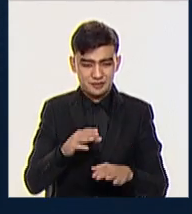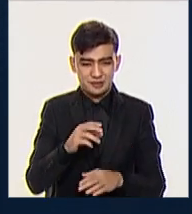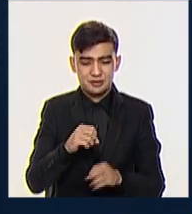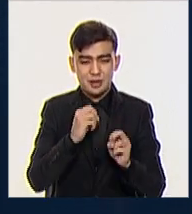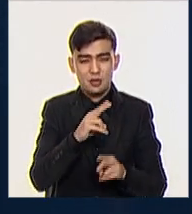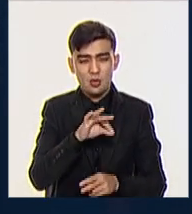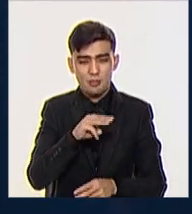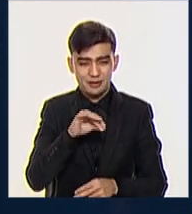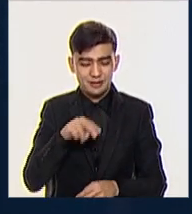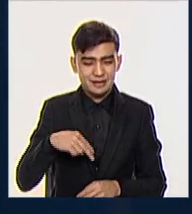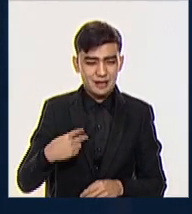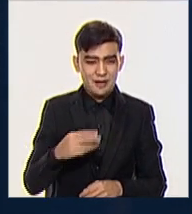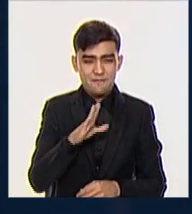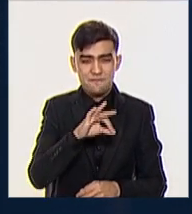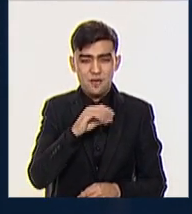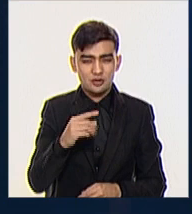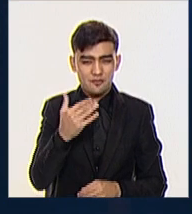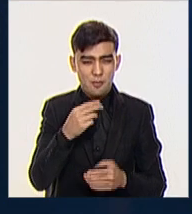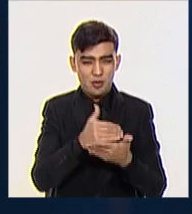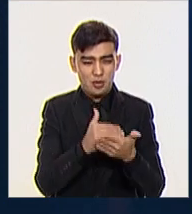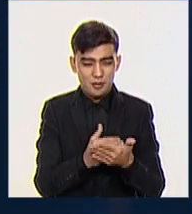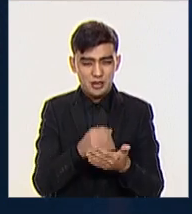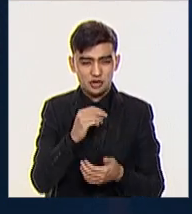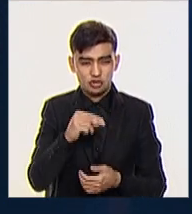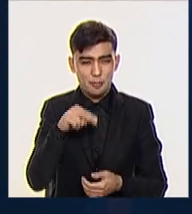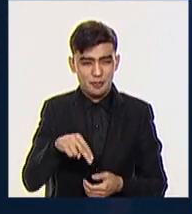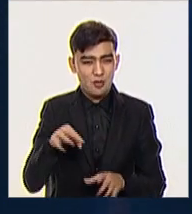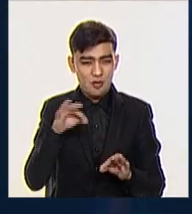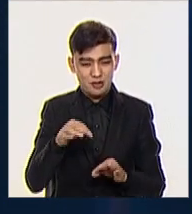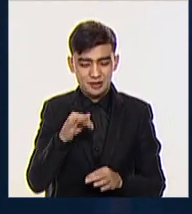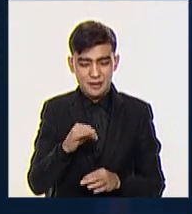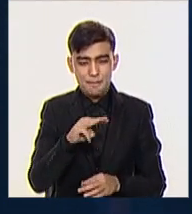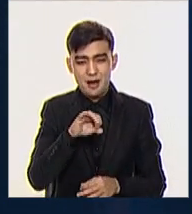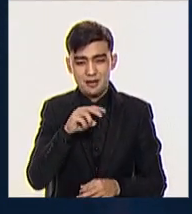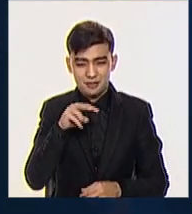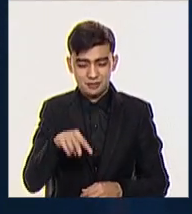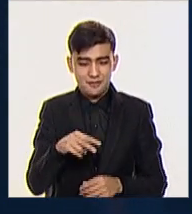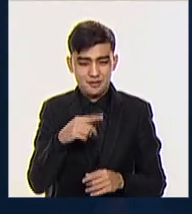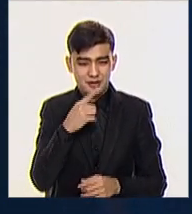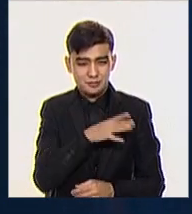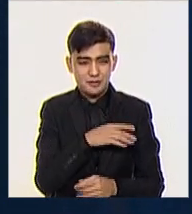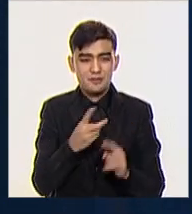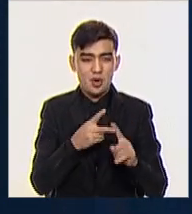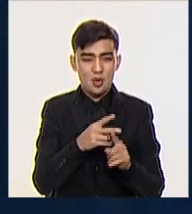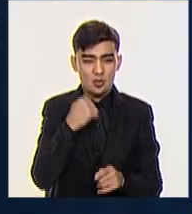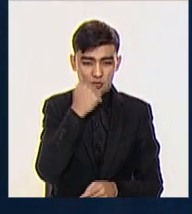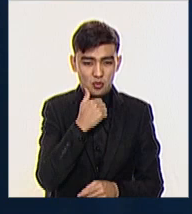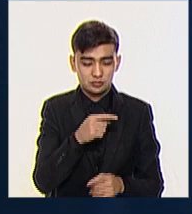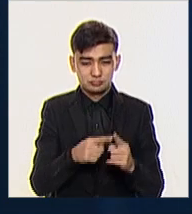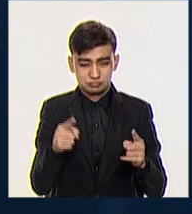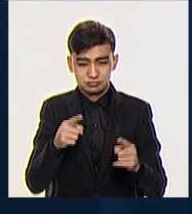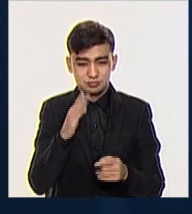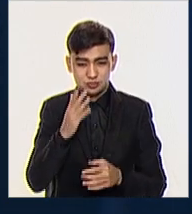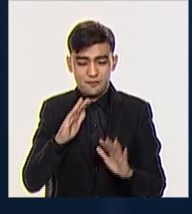комитета. Директор программы ВОЗ по чрезвычайным ситуациям Майкл Райан заявил, что второй год пандемии коронавируса может оказаться